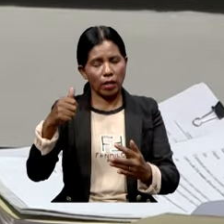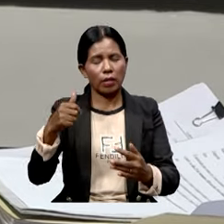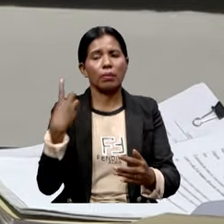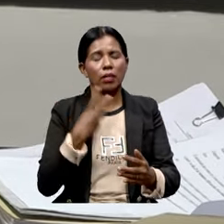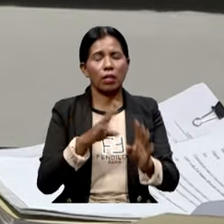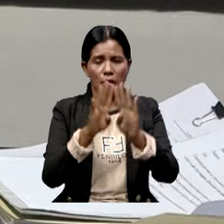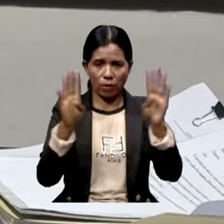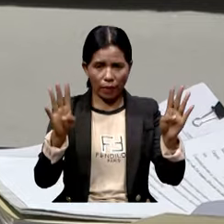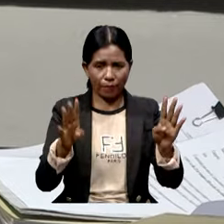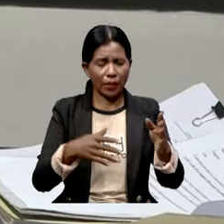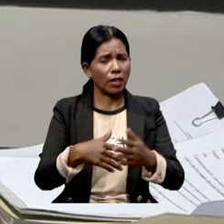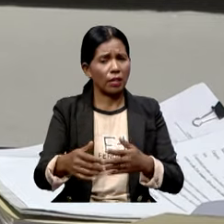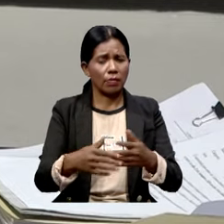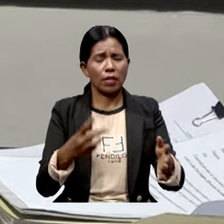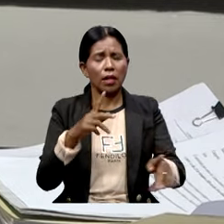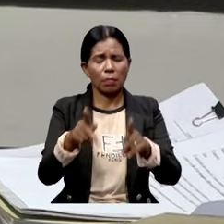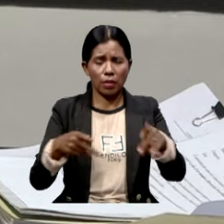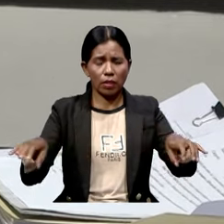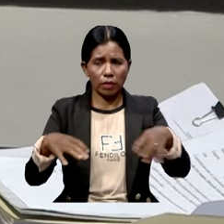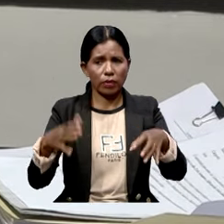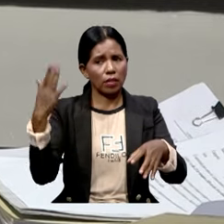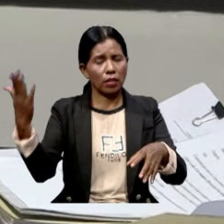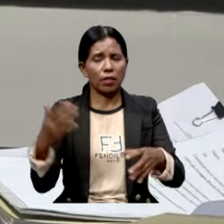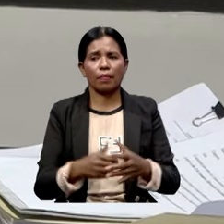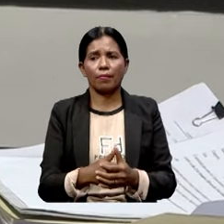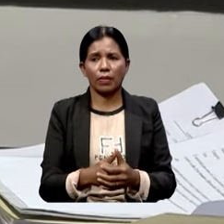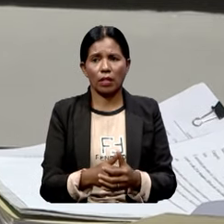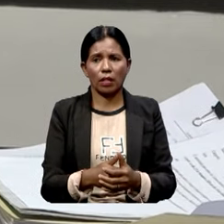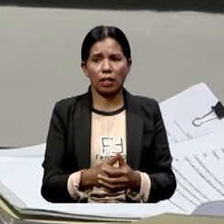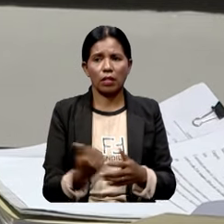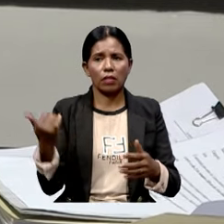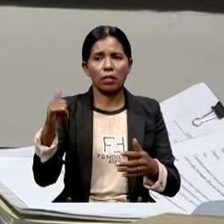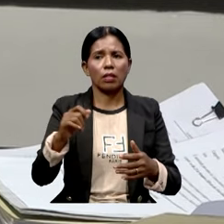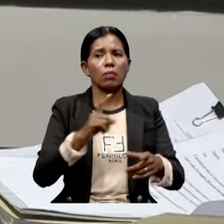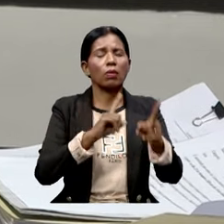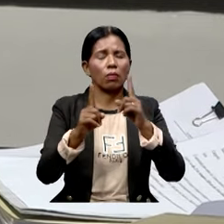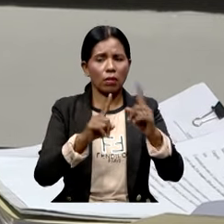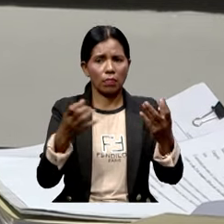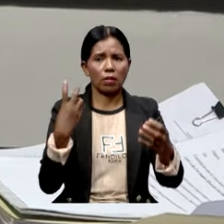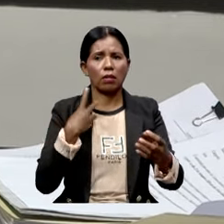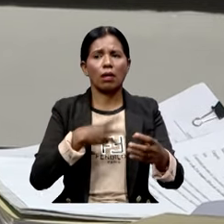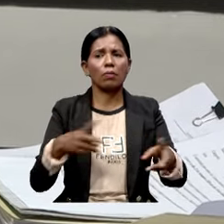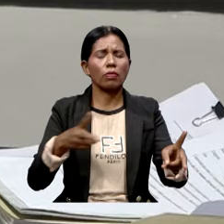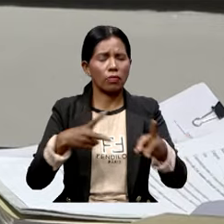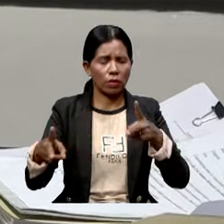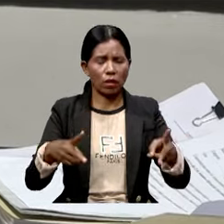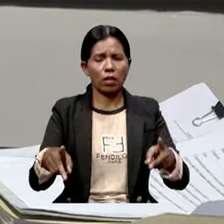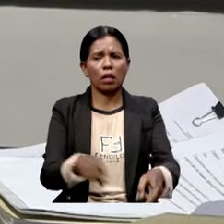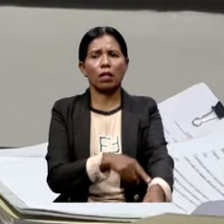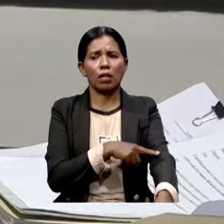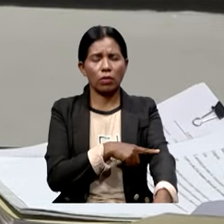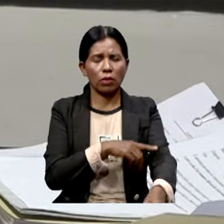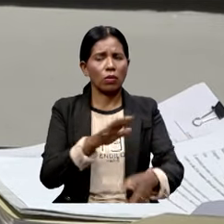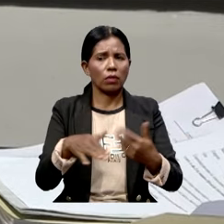bara emo sira servisu iha ne bane lali utia fale. Tau sira me protesta falta. Oh ami voluntari clear bo toto mes ne